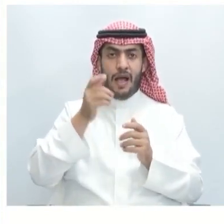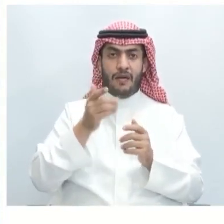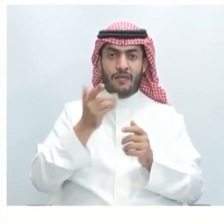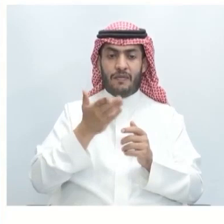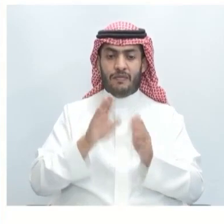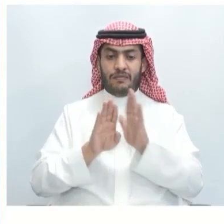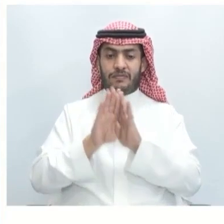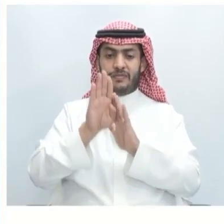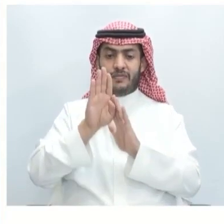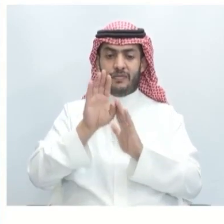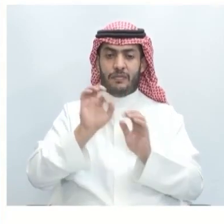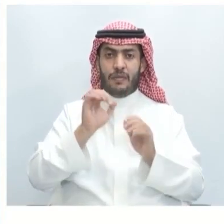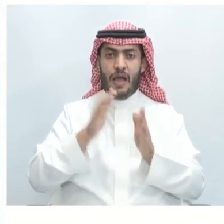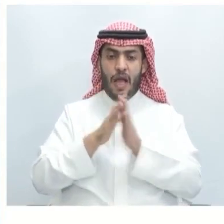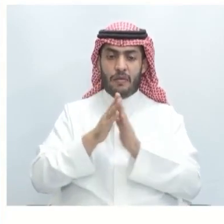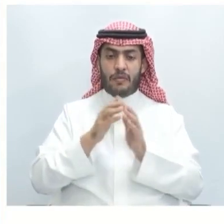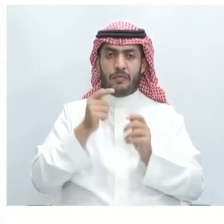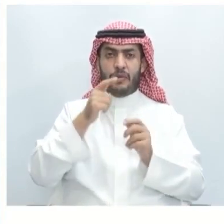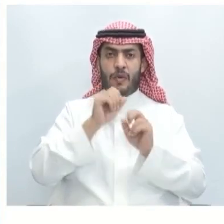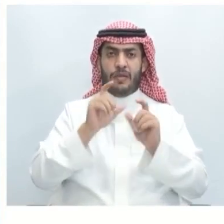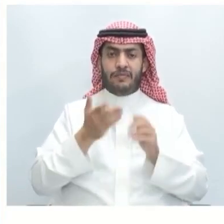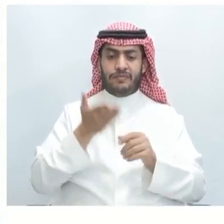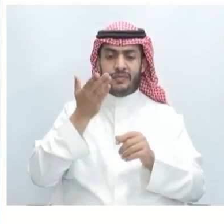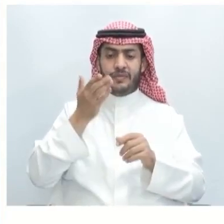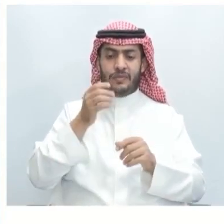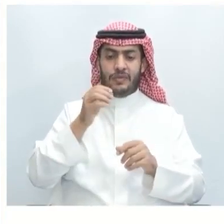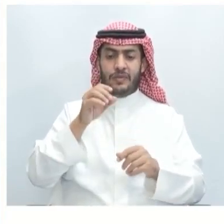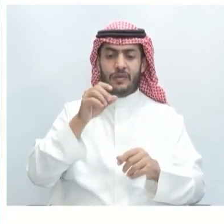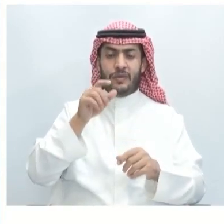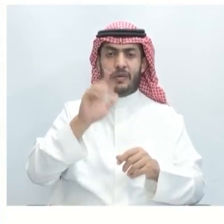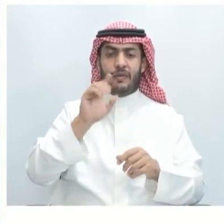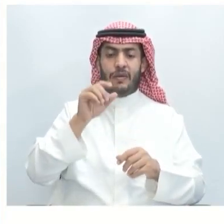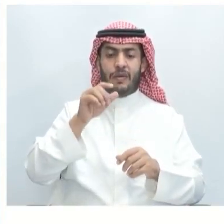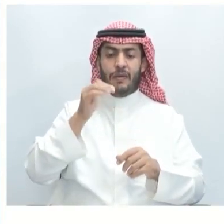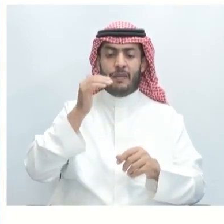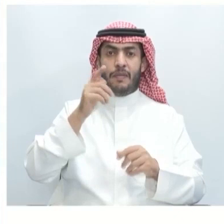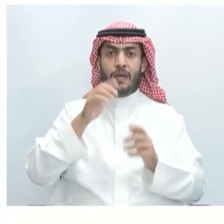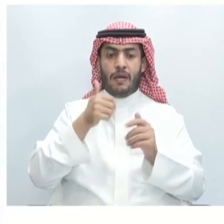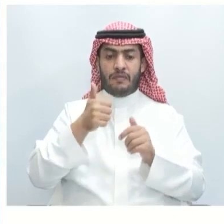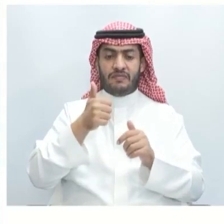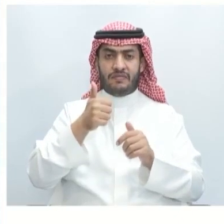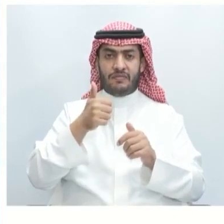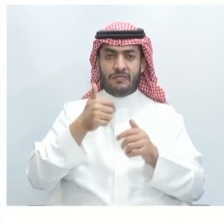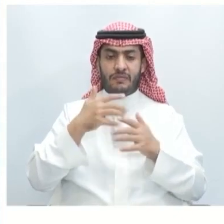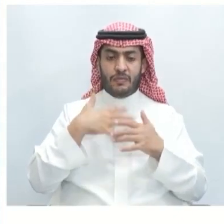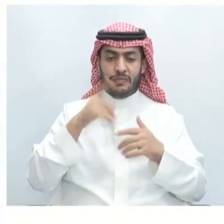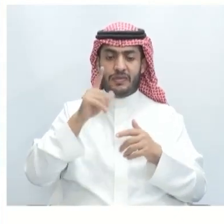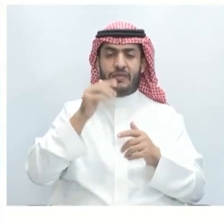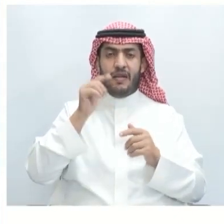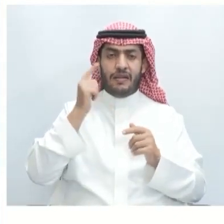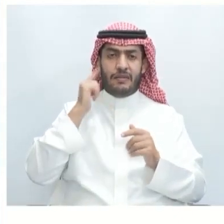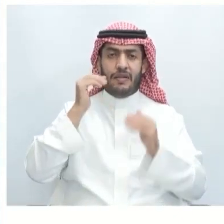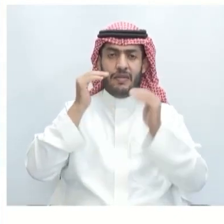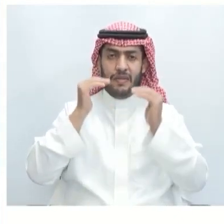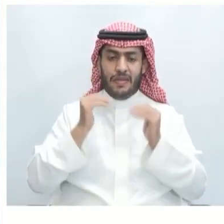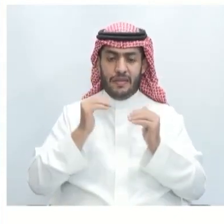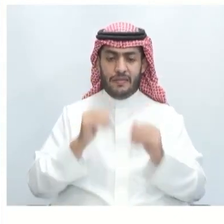متفائله وتشير الى ارتفاع وذكر الاوبت ايضا داون بمعنى ايضا متفائله ولكن تشير الى